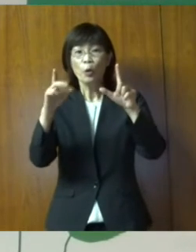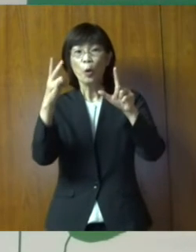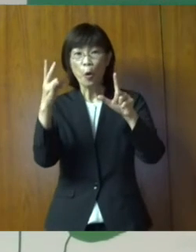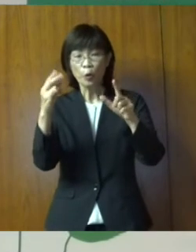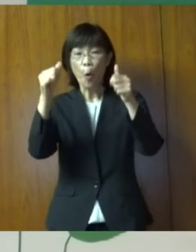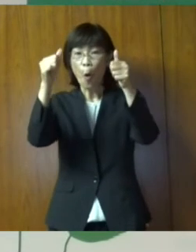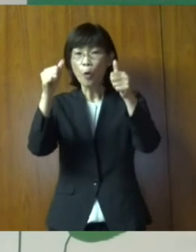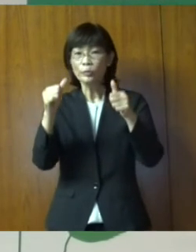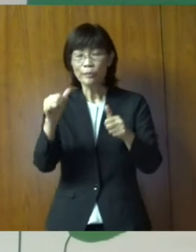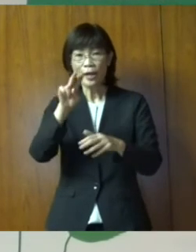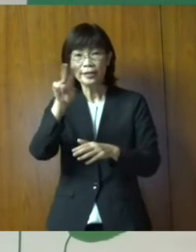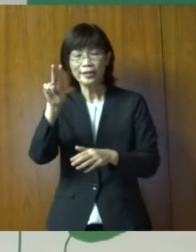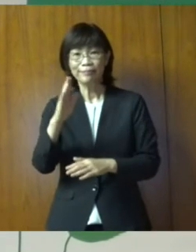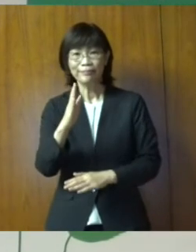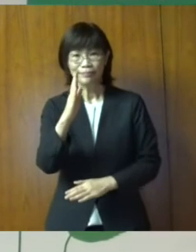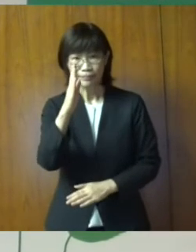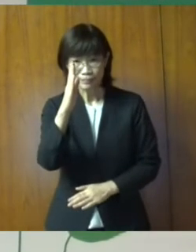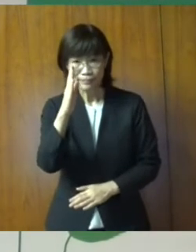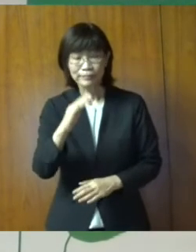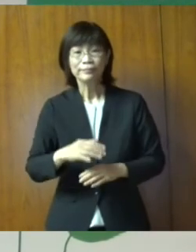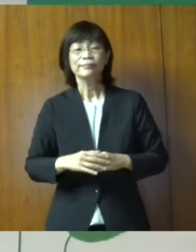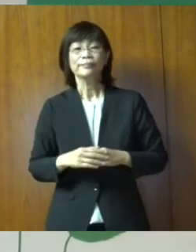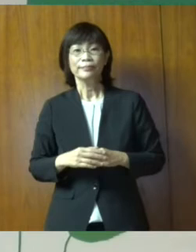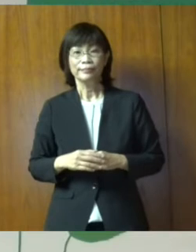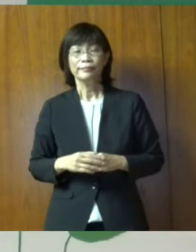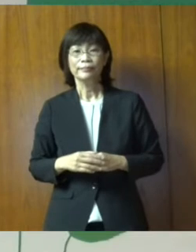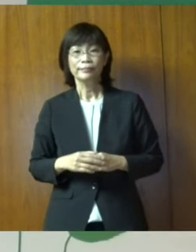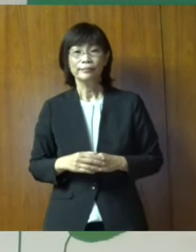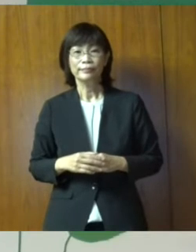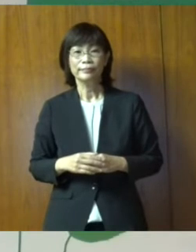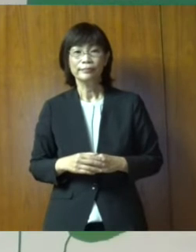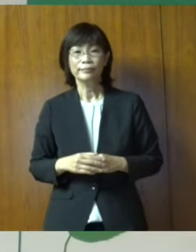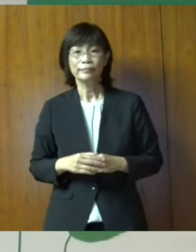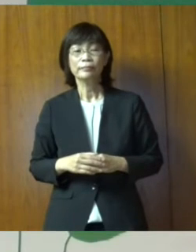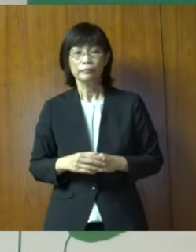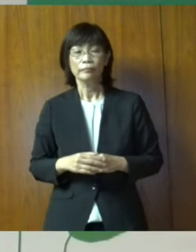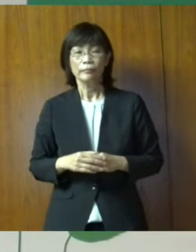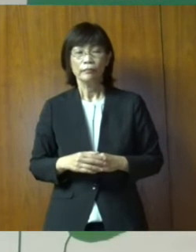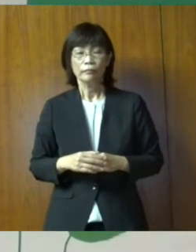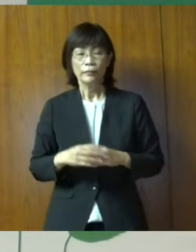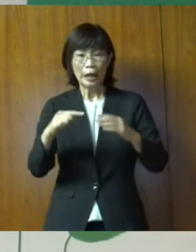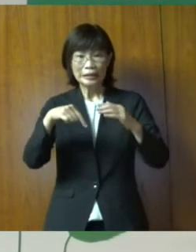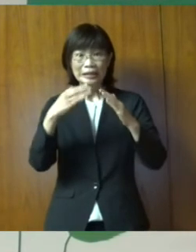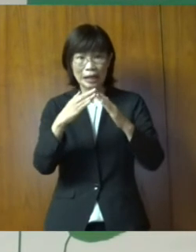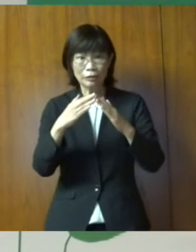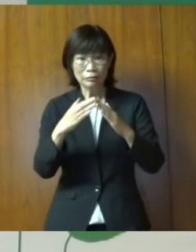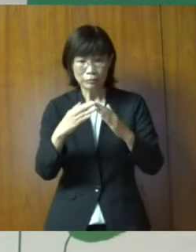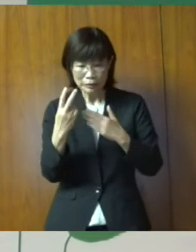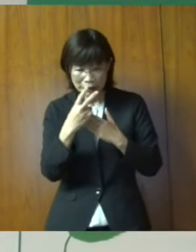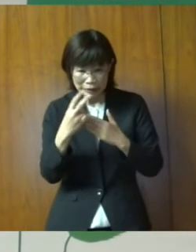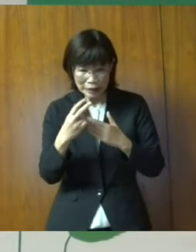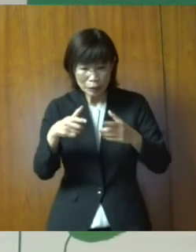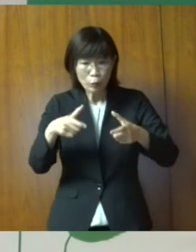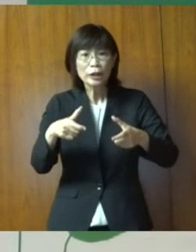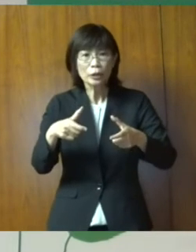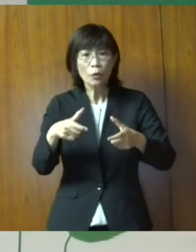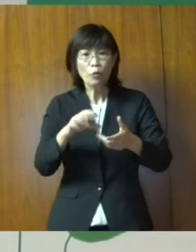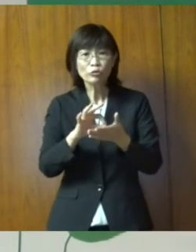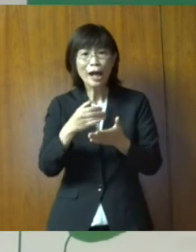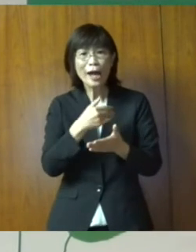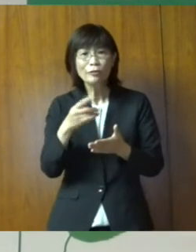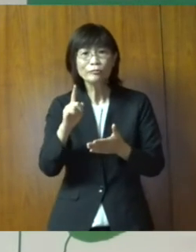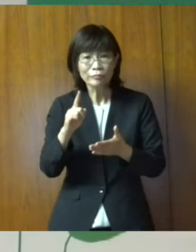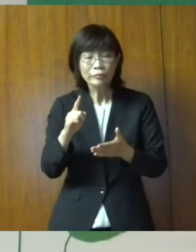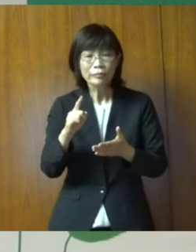京都ホームページをご覧ください。なお、登録できる医療用抗原検査キットは